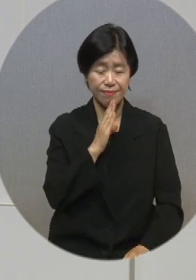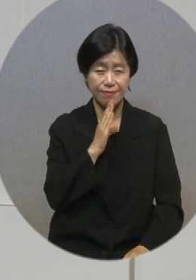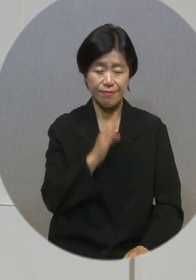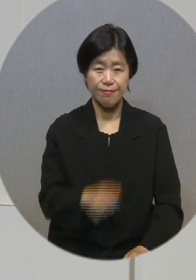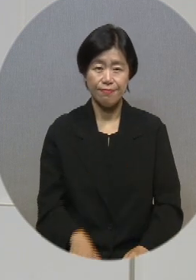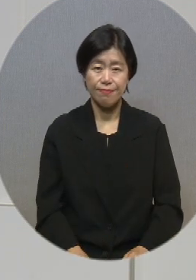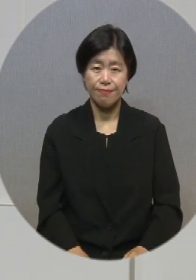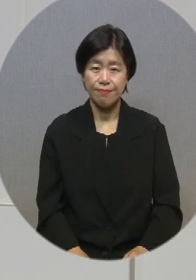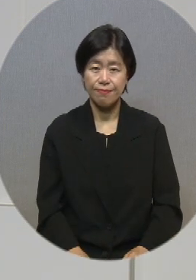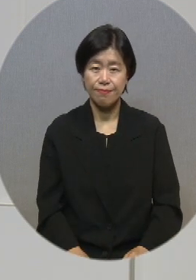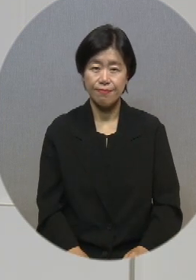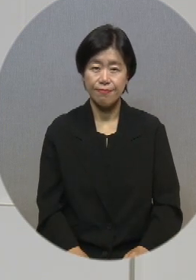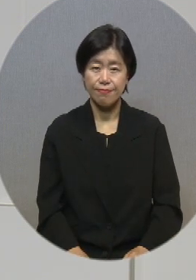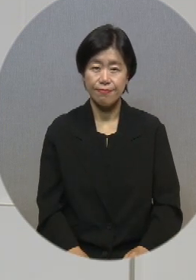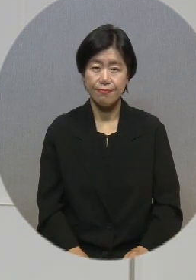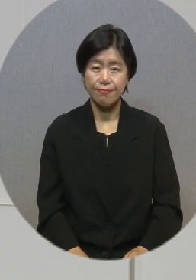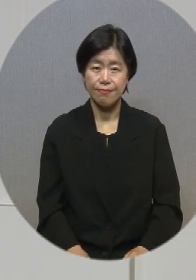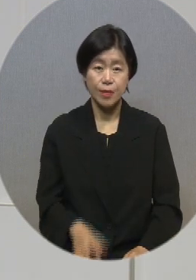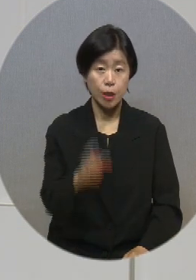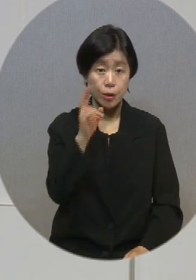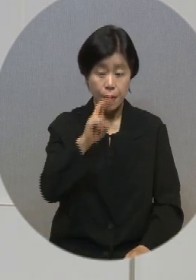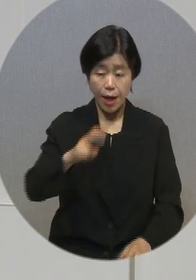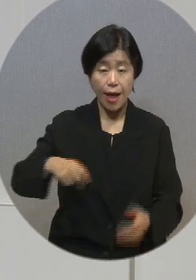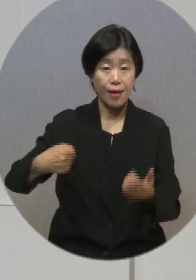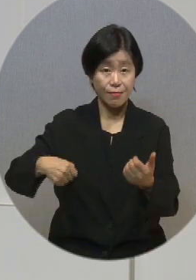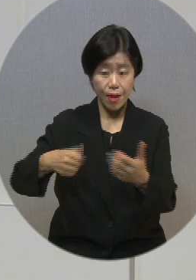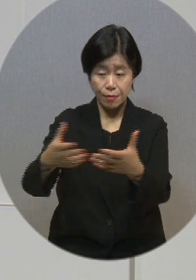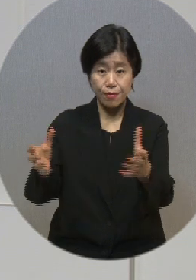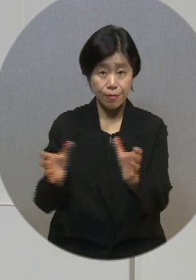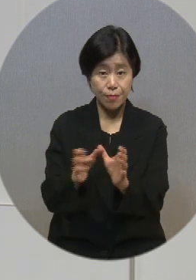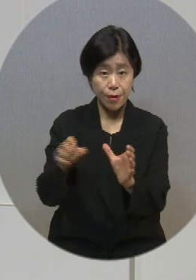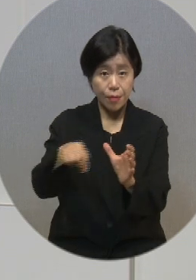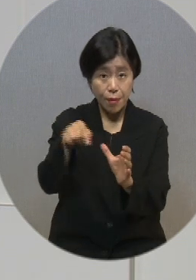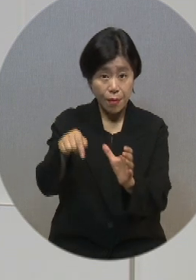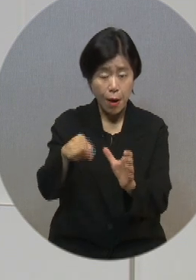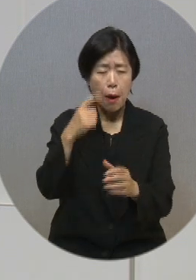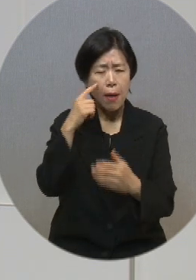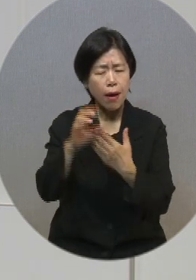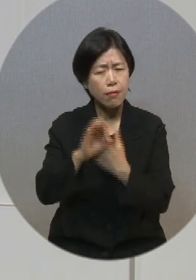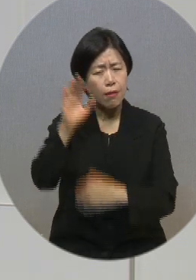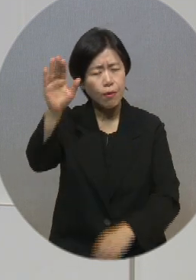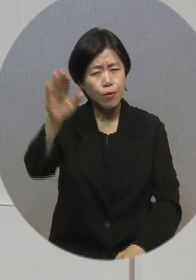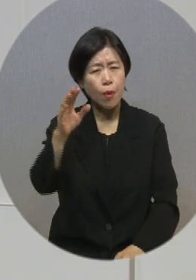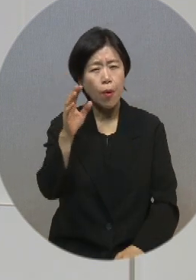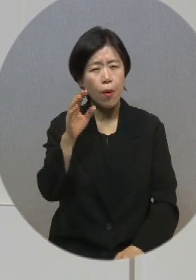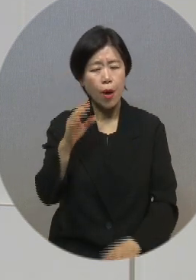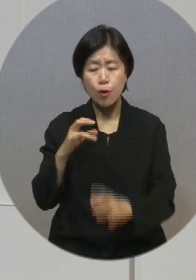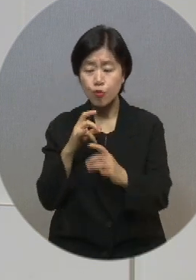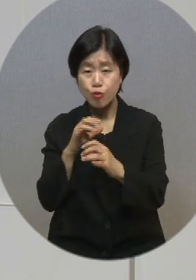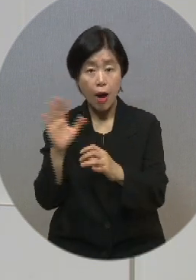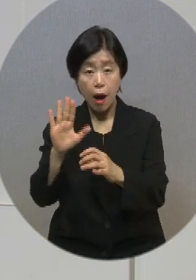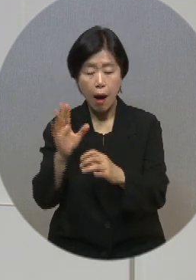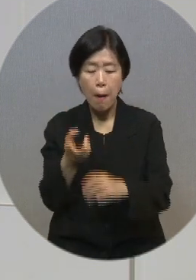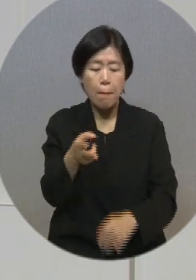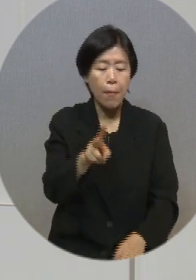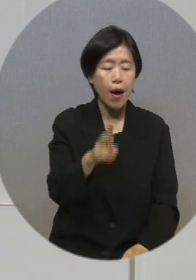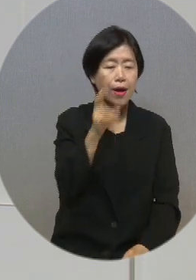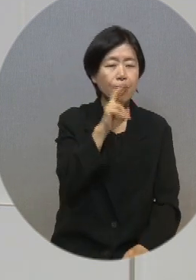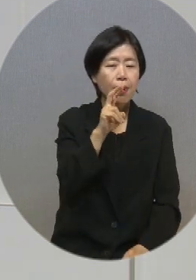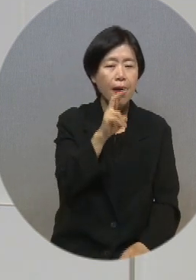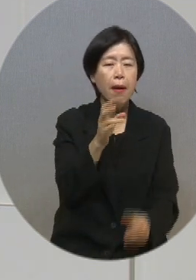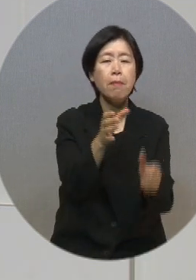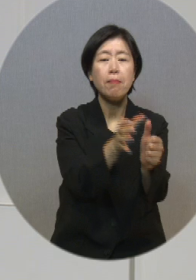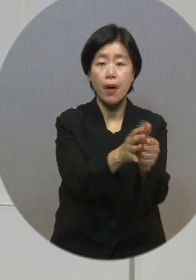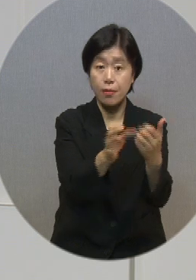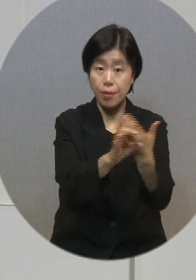그래서 그 밴드에서 이제 보컬로 만약에 하신다면 네. 뭐 노래자랑